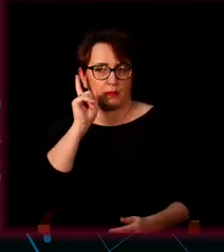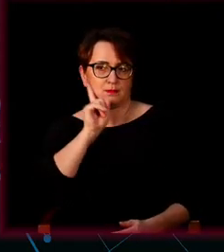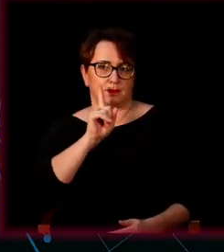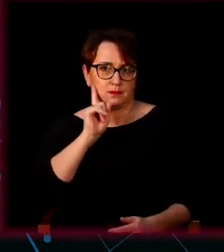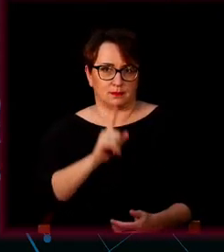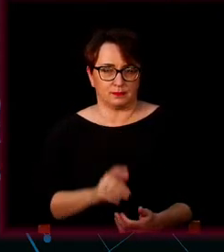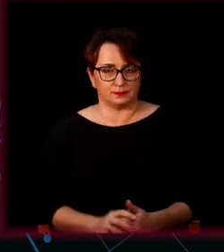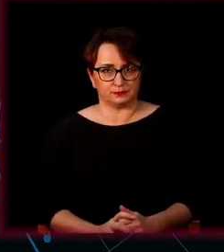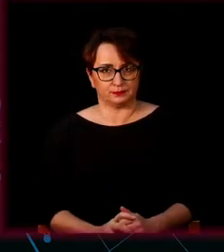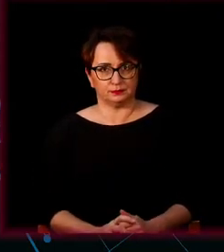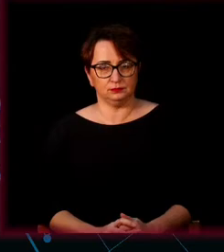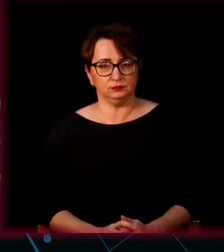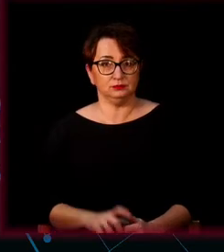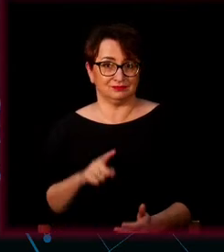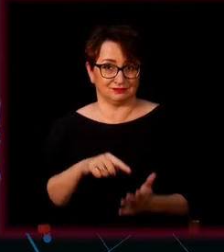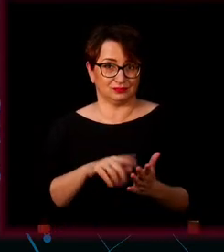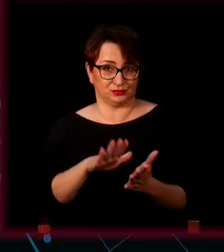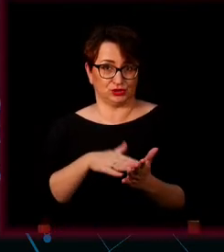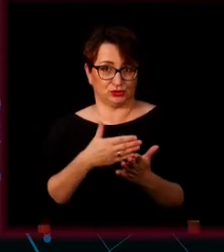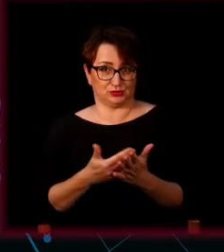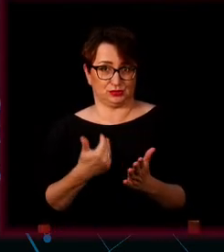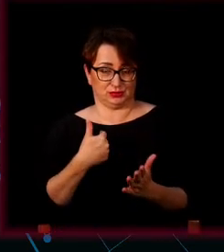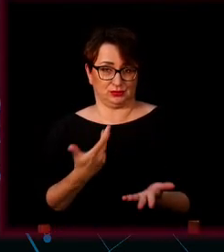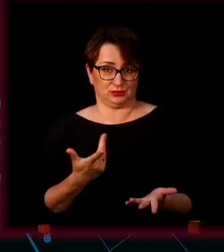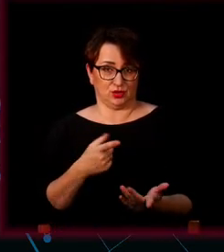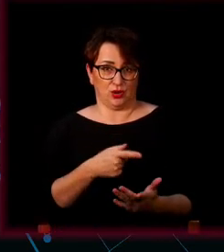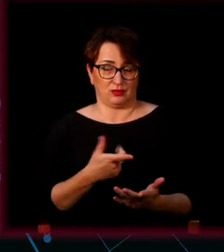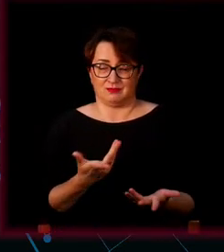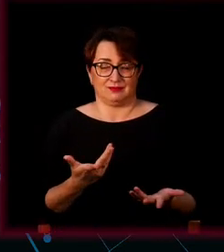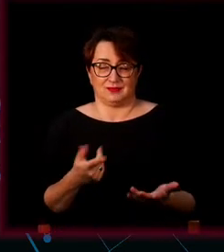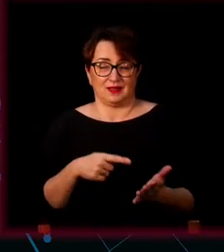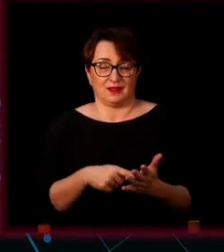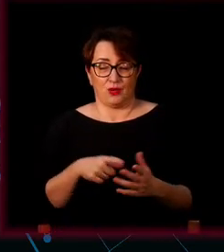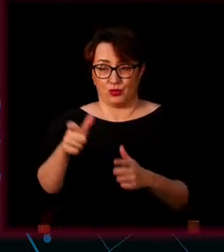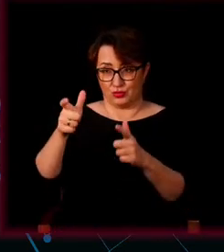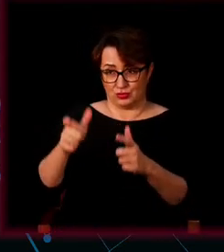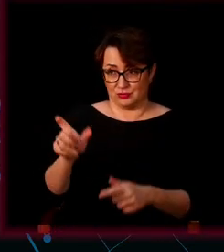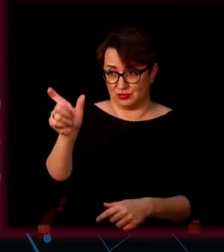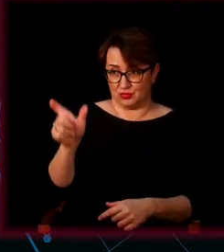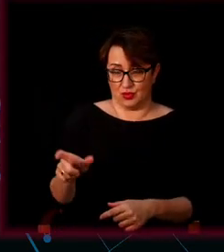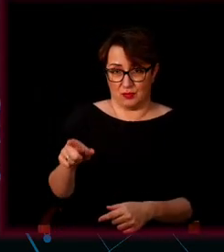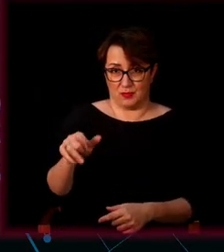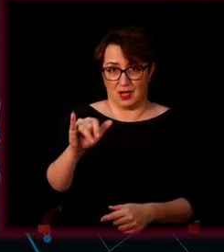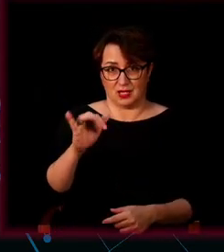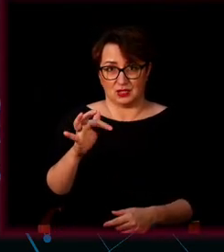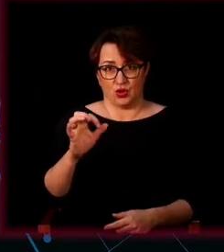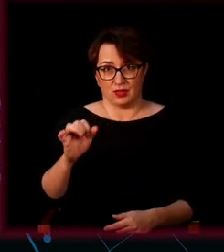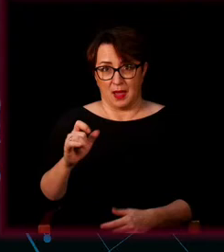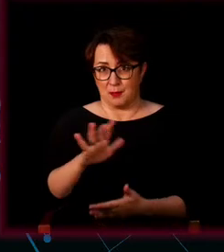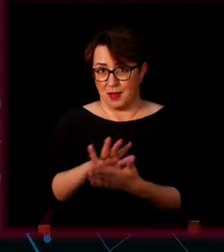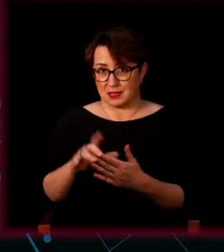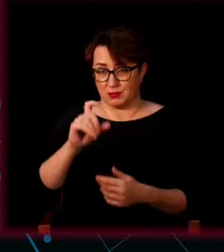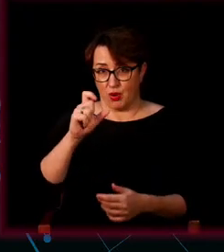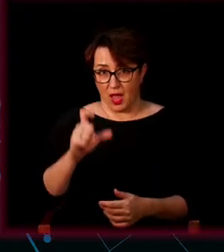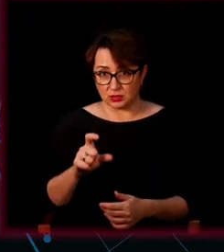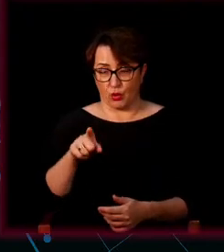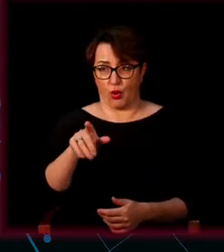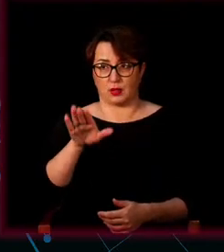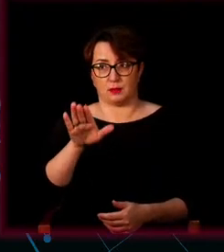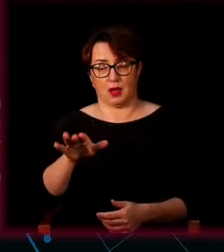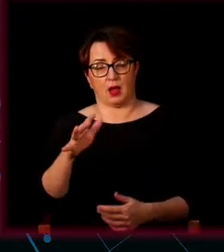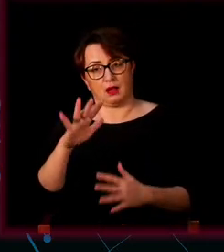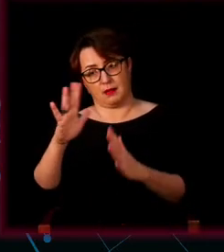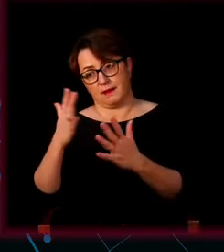męskości, tak jak w tym przywołanym fragmencie, gdzie ta istota, w sensie ta bezpłciowa istota miała jakieś